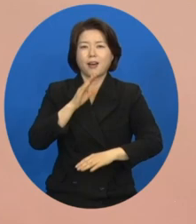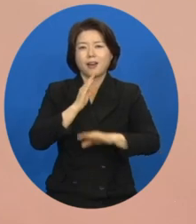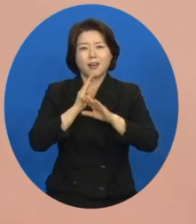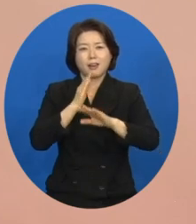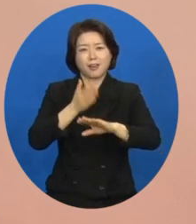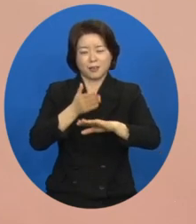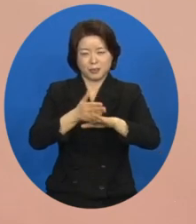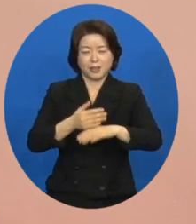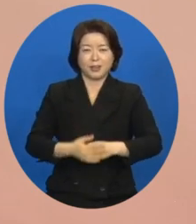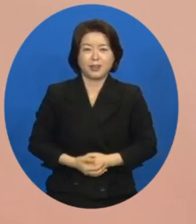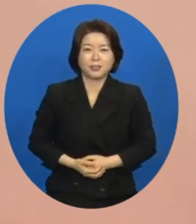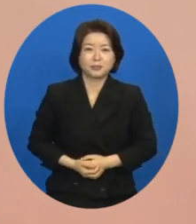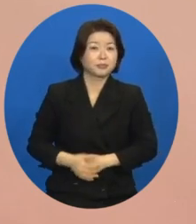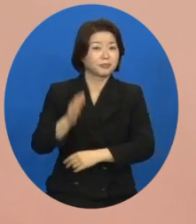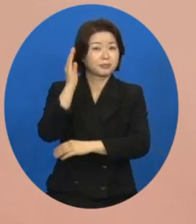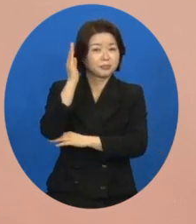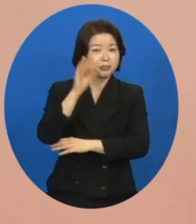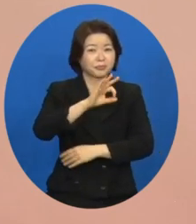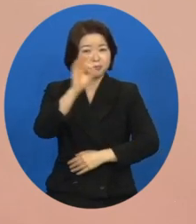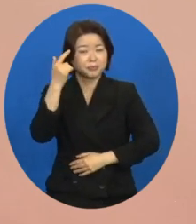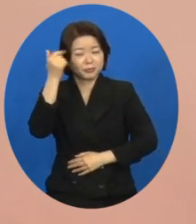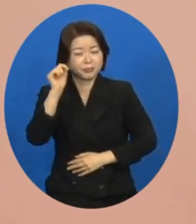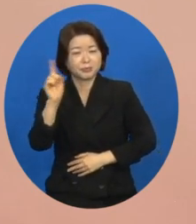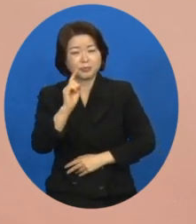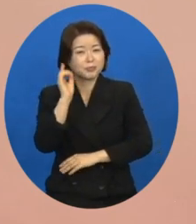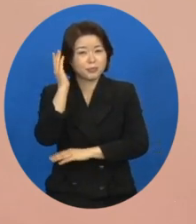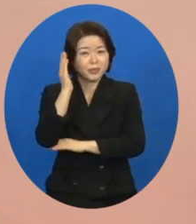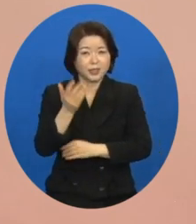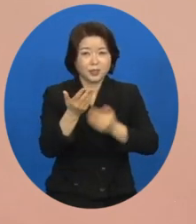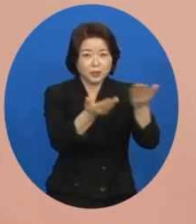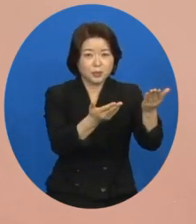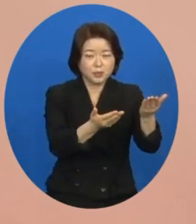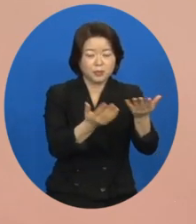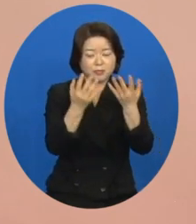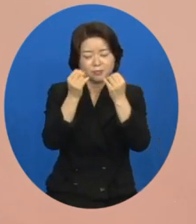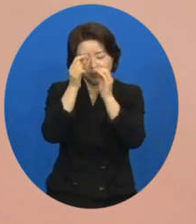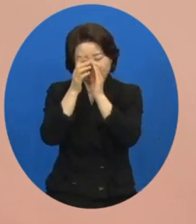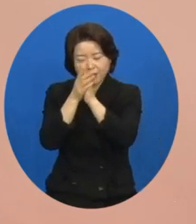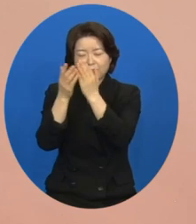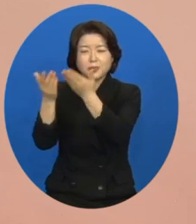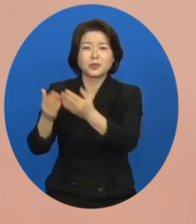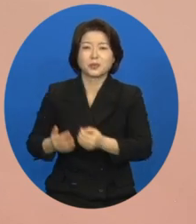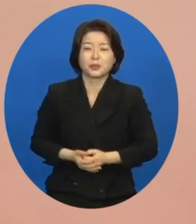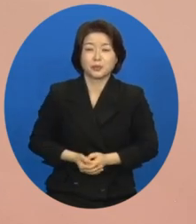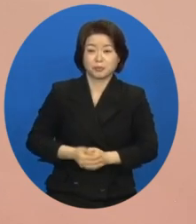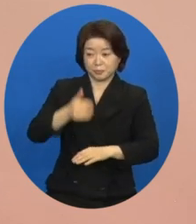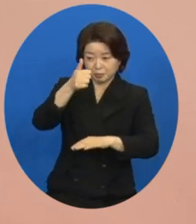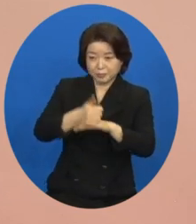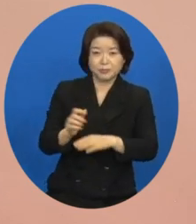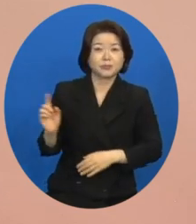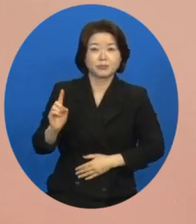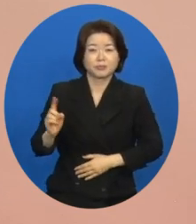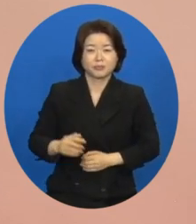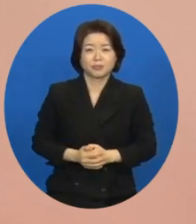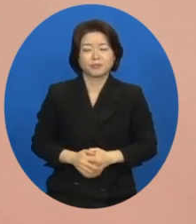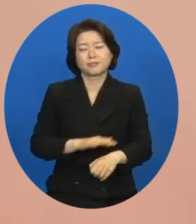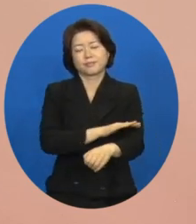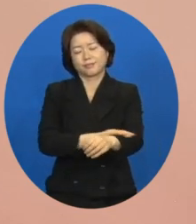어떤 얘기를 해야 되지 목사님한테? 많이 기도했습니다. 내려진 결론, 잘